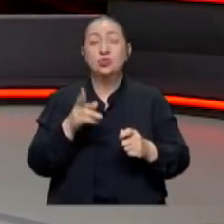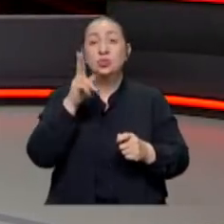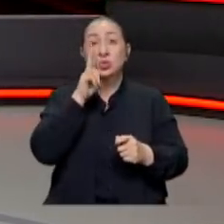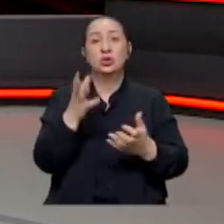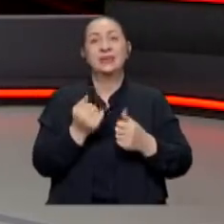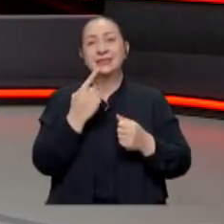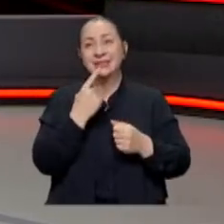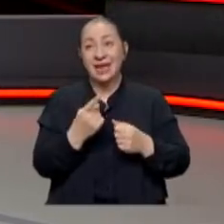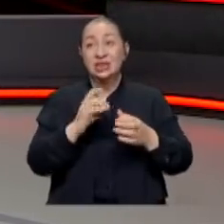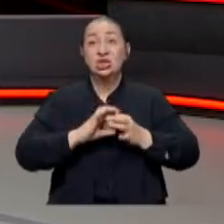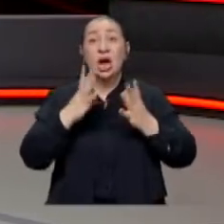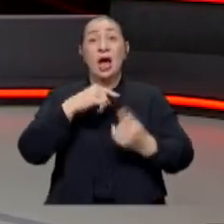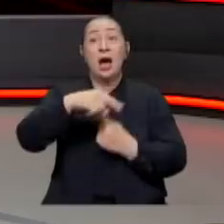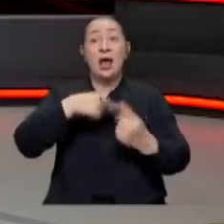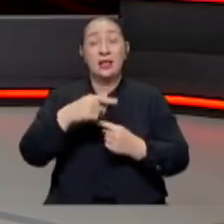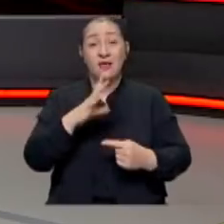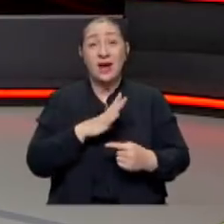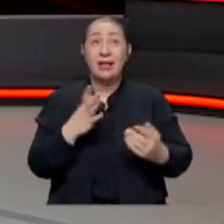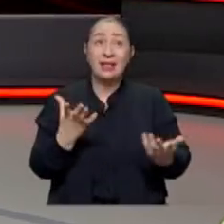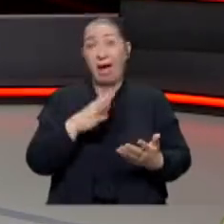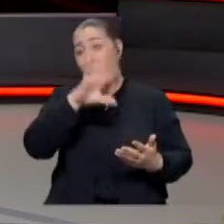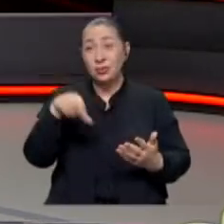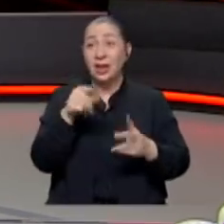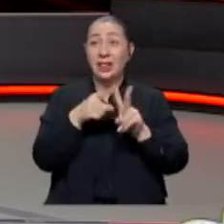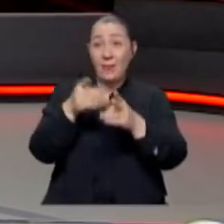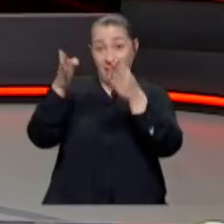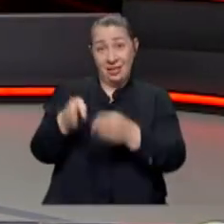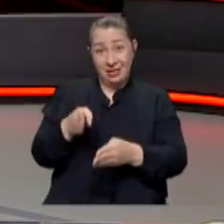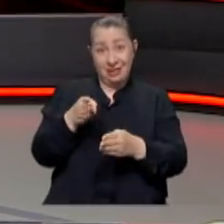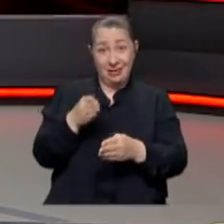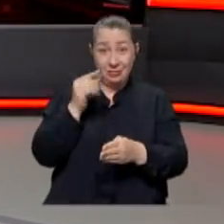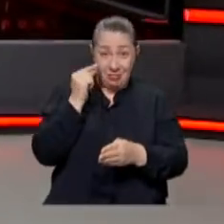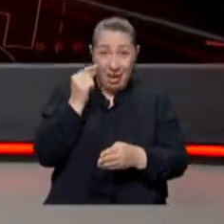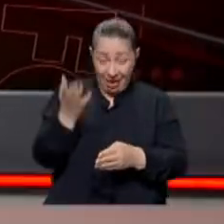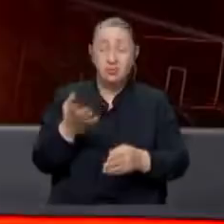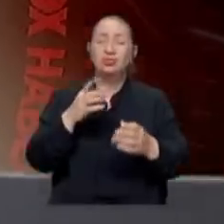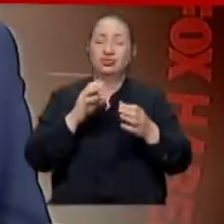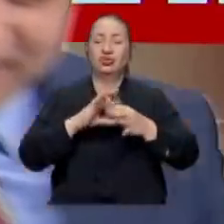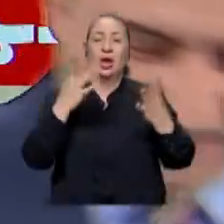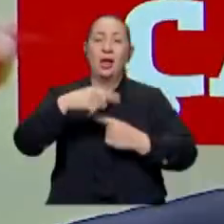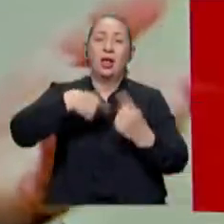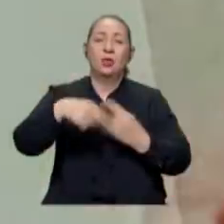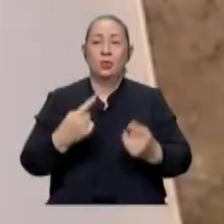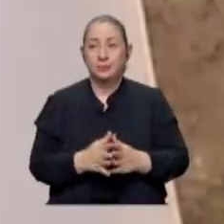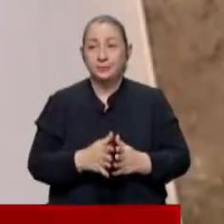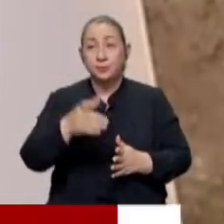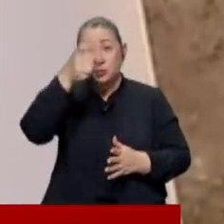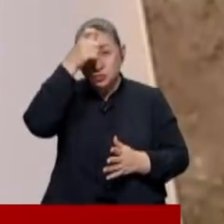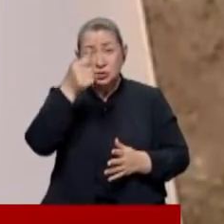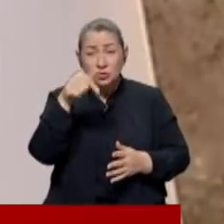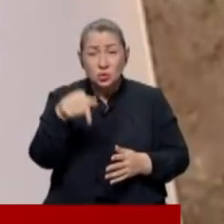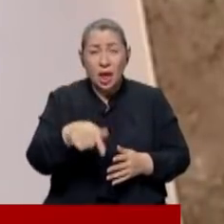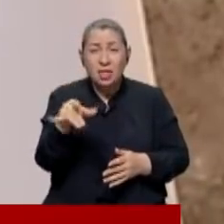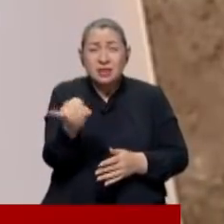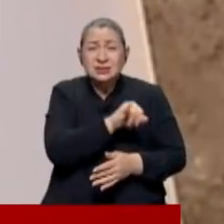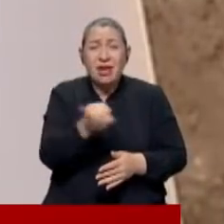sonuç alınsın diye çare arayanlar da var. Yani her türlü Nebati'ye çare aranıyor. Türk lirası şu anda en